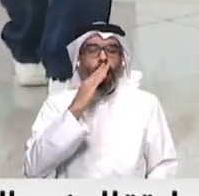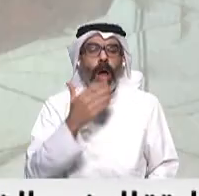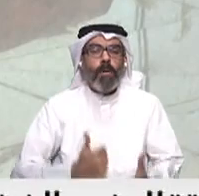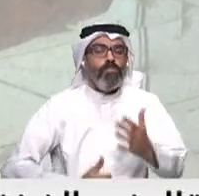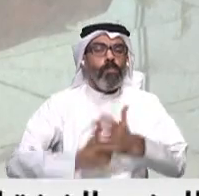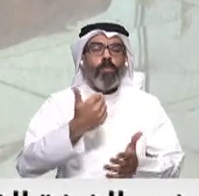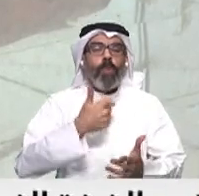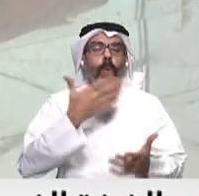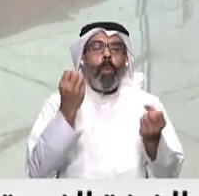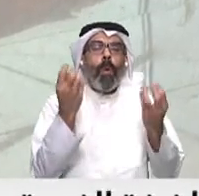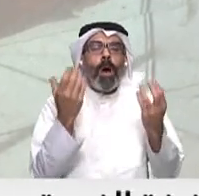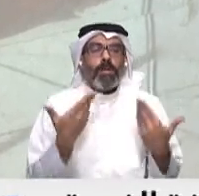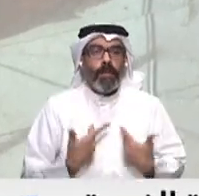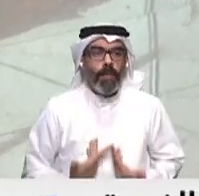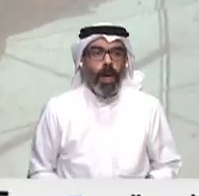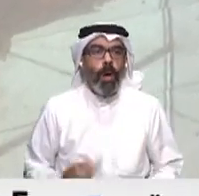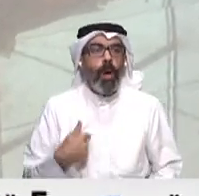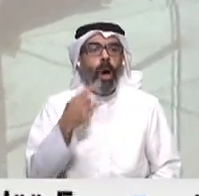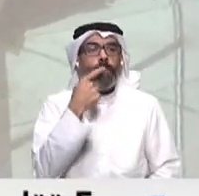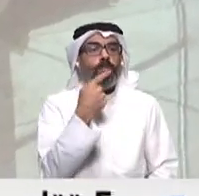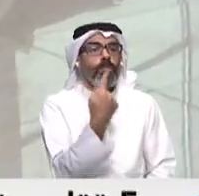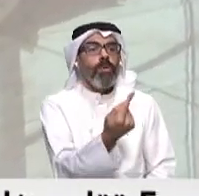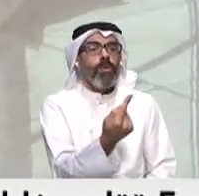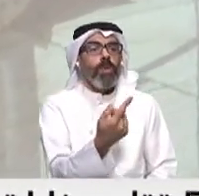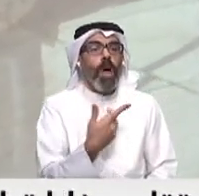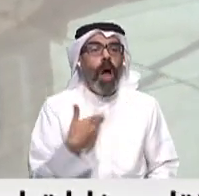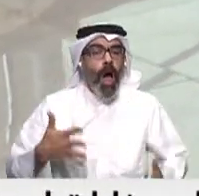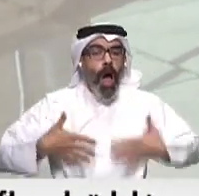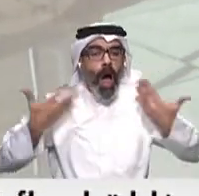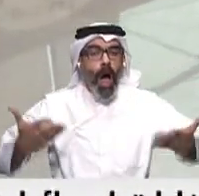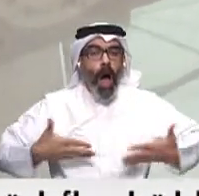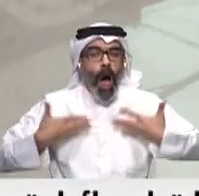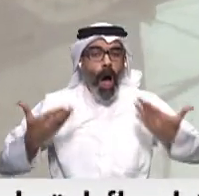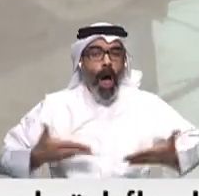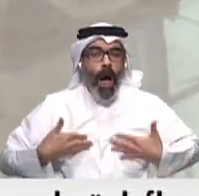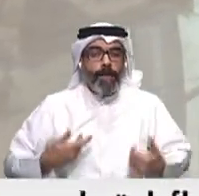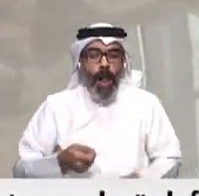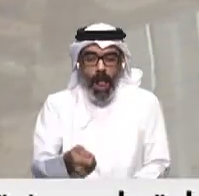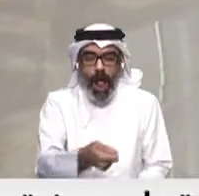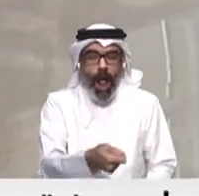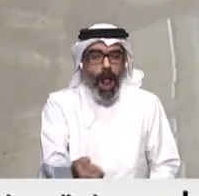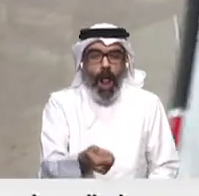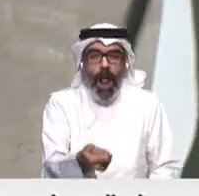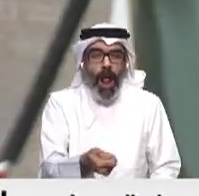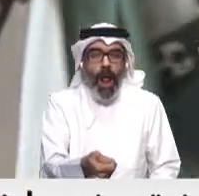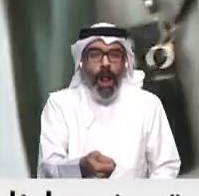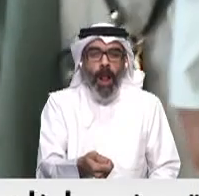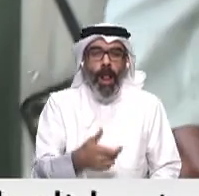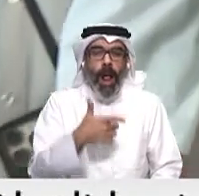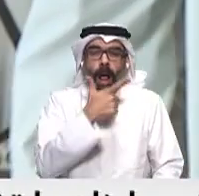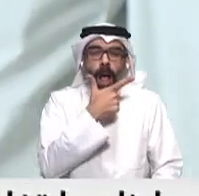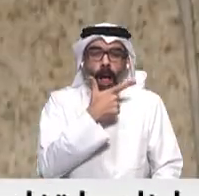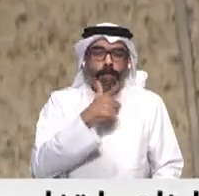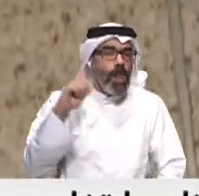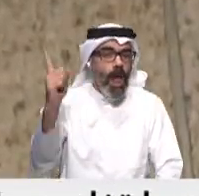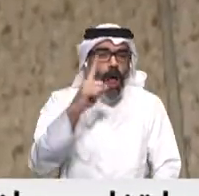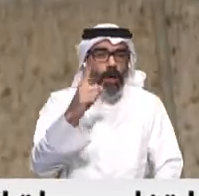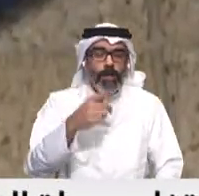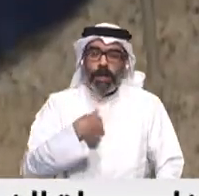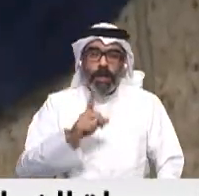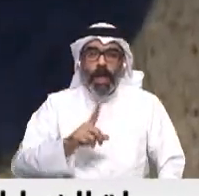يعني المطلوب هنا ليس فقط الاحتفال باليوم العالمي للعصا البيضاء وإقامة مراسم، إنما